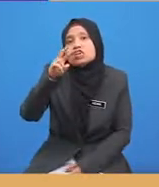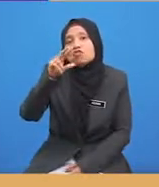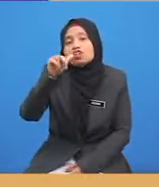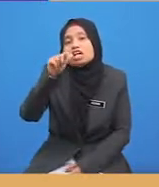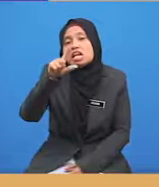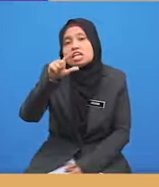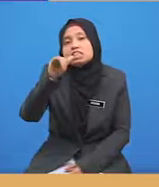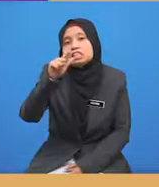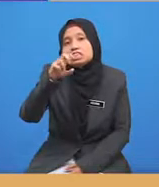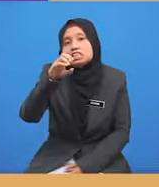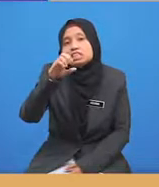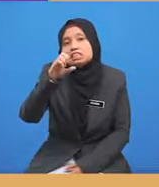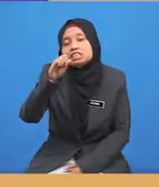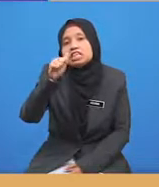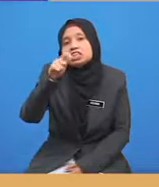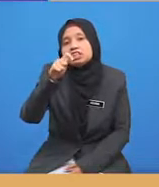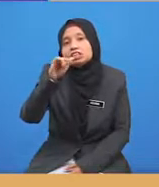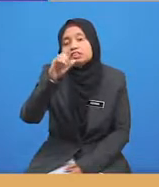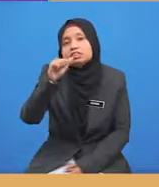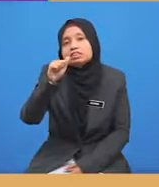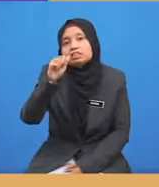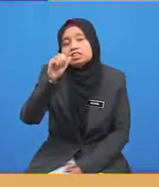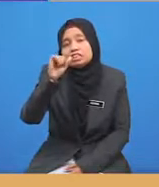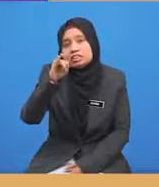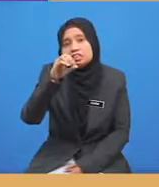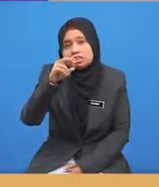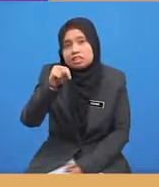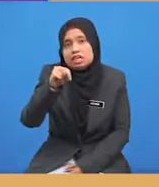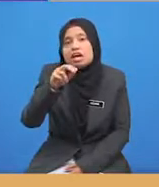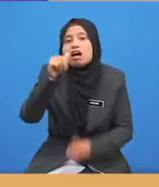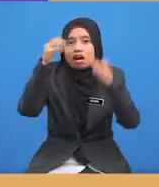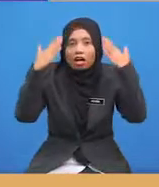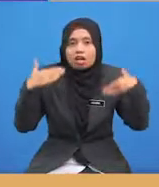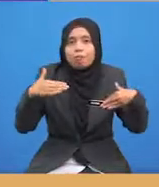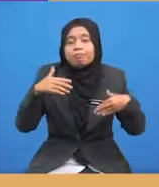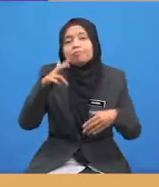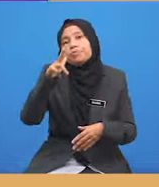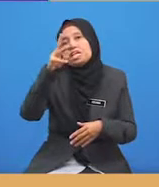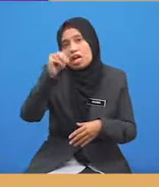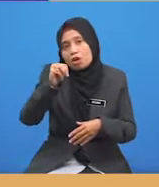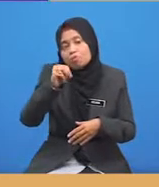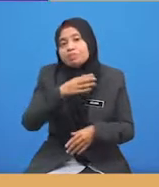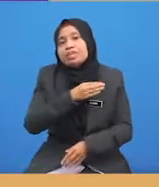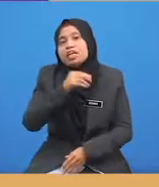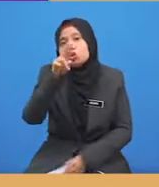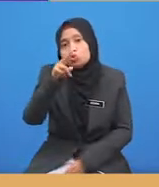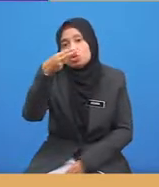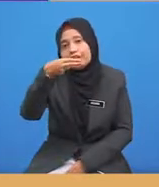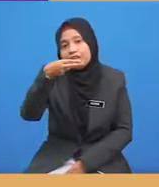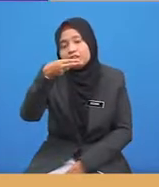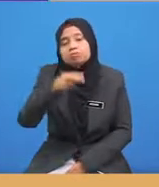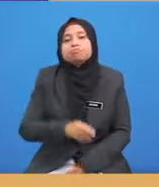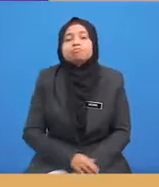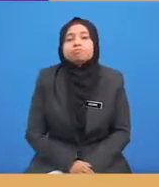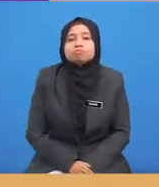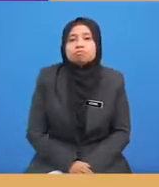civilization. Bahasa Arab, 3M, mudun, madain dan madana. 2H,